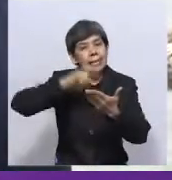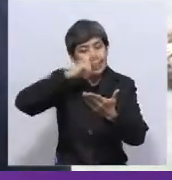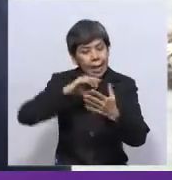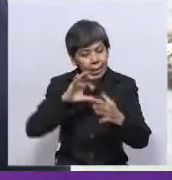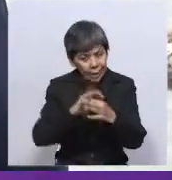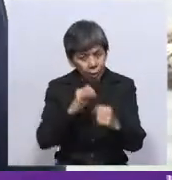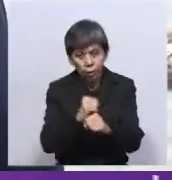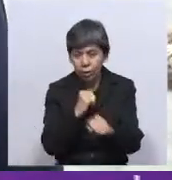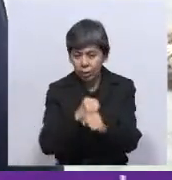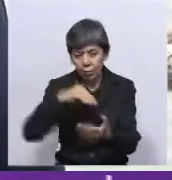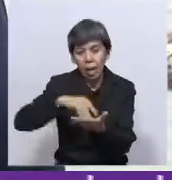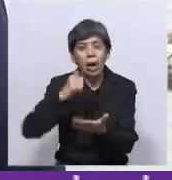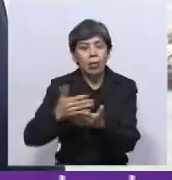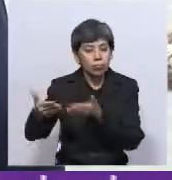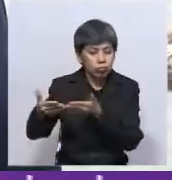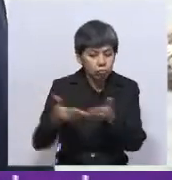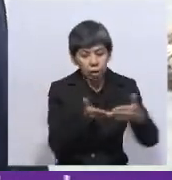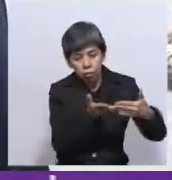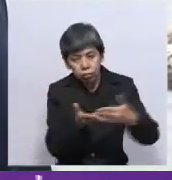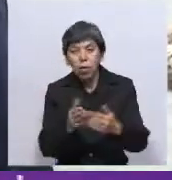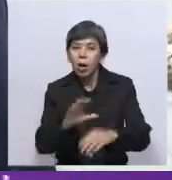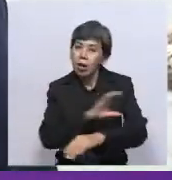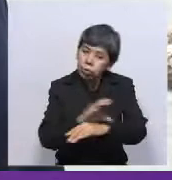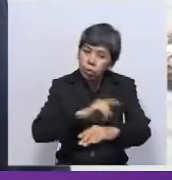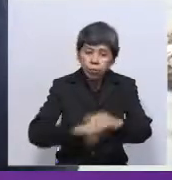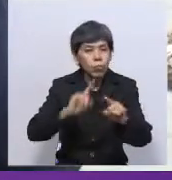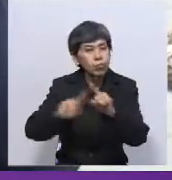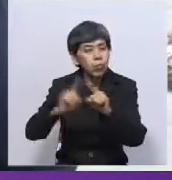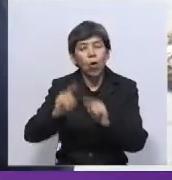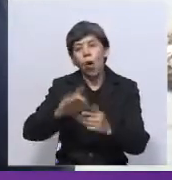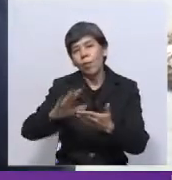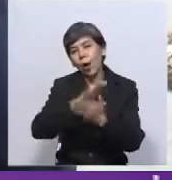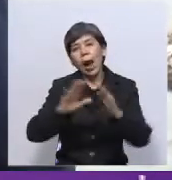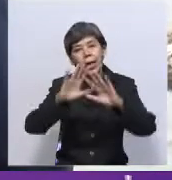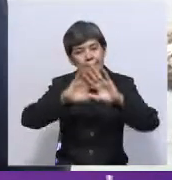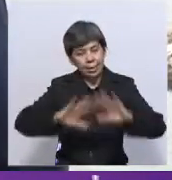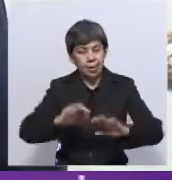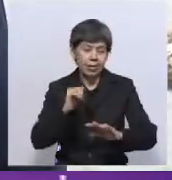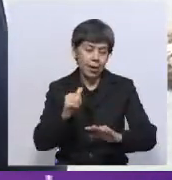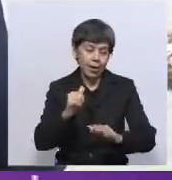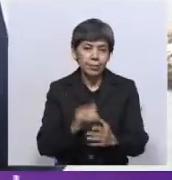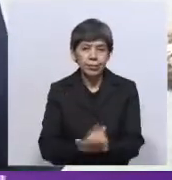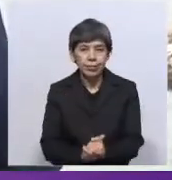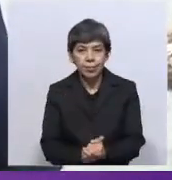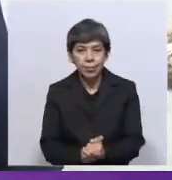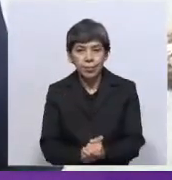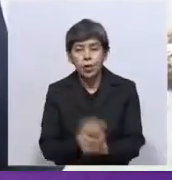กลายเป็นศูนย์กลางการคมนาคมขนส่งและระบบโลจิสติกของภูมิภาคอีกด้วยค่ะ